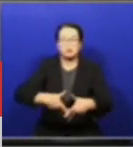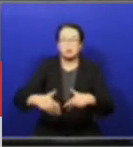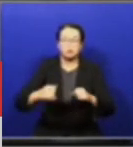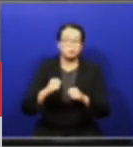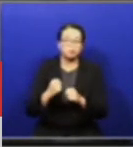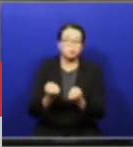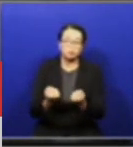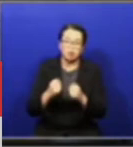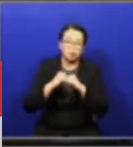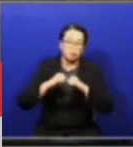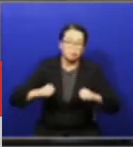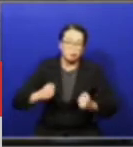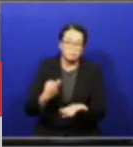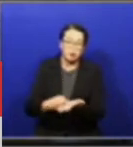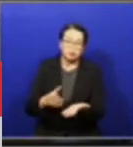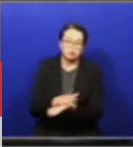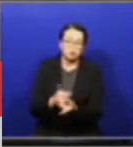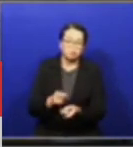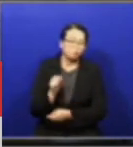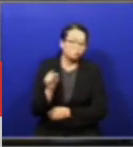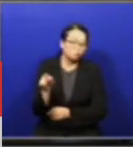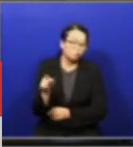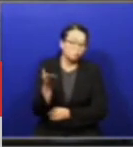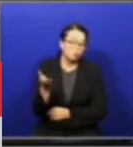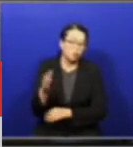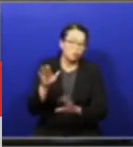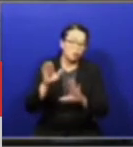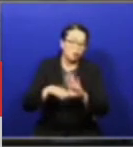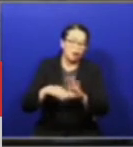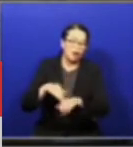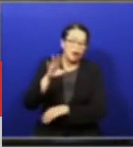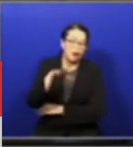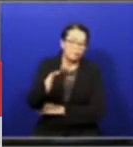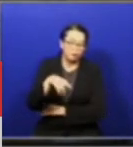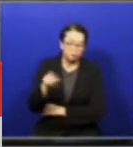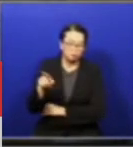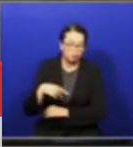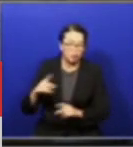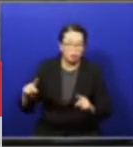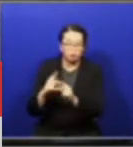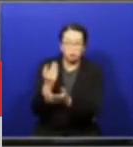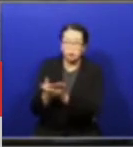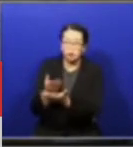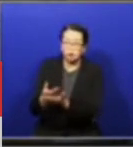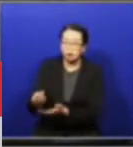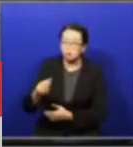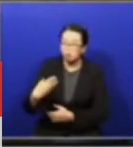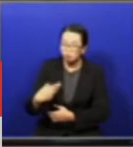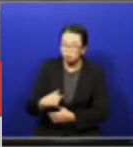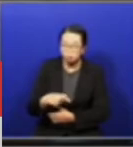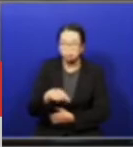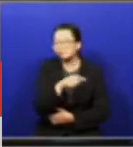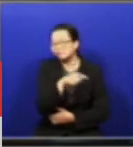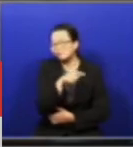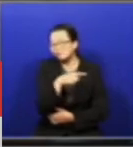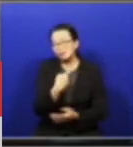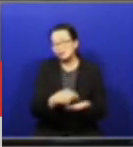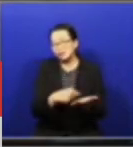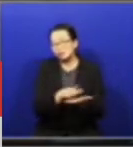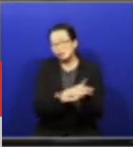มก็บอกว่าไปขอที่ไทยชนะที่กระทรวงการคลังครับกระทรวงการคลังก็ตอบมาครับบอกว่าอ้าวก็ไปขอที่ประกันสังคม